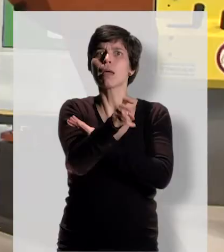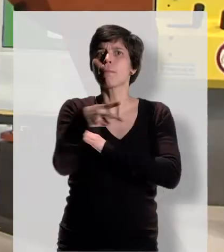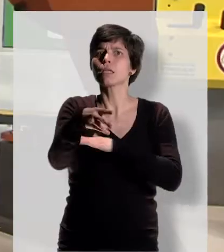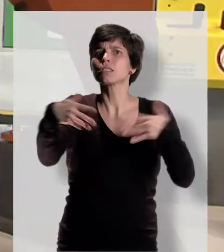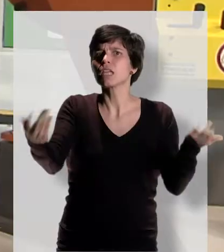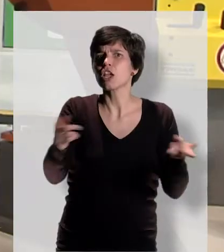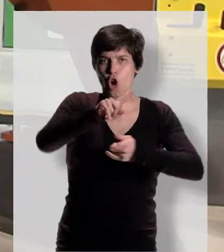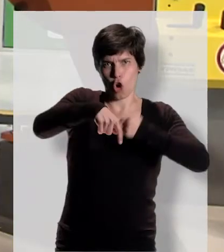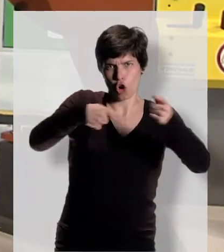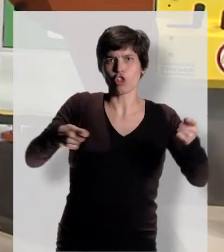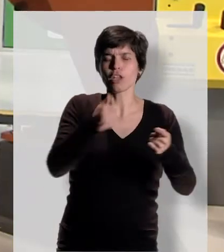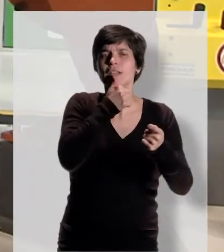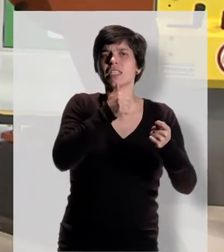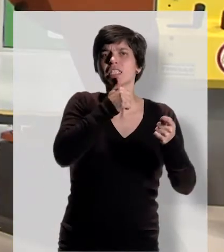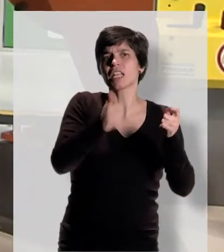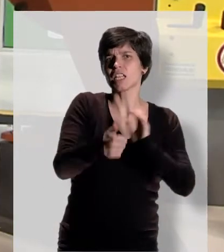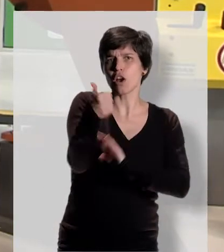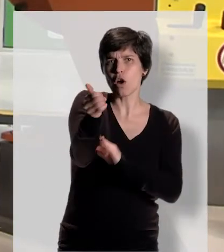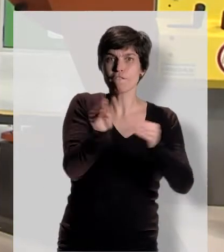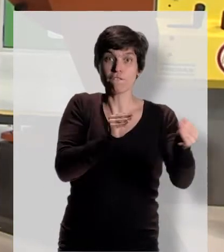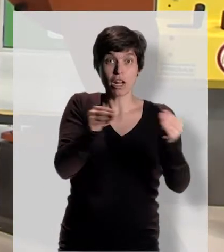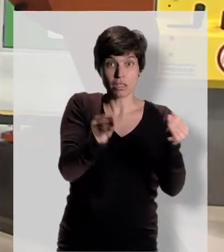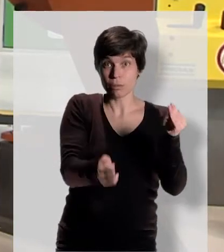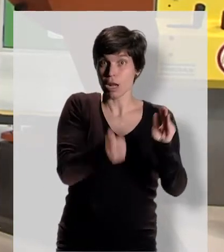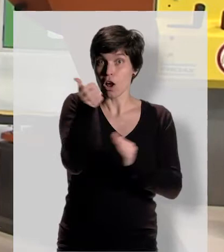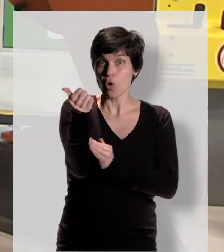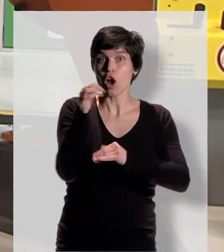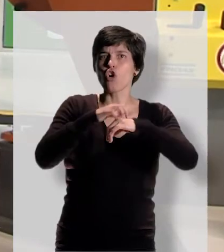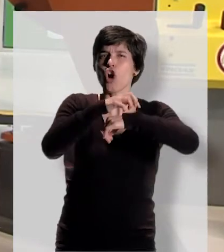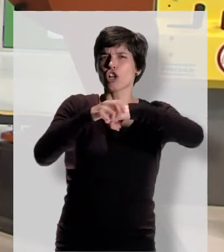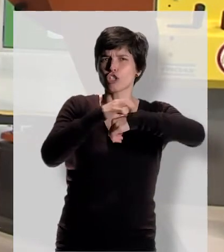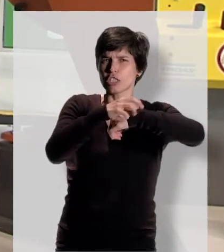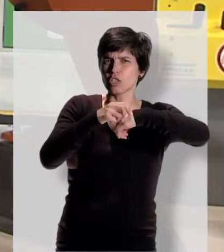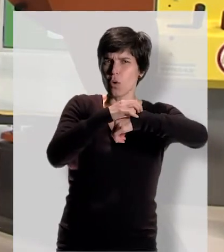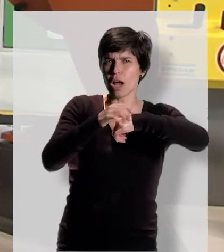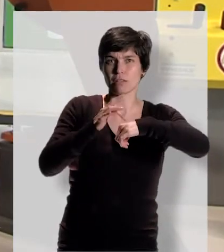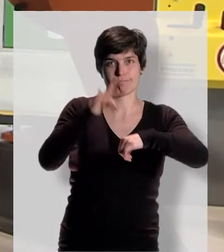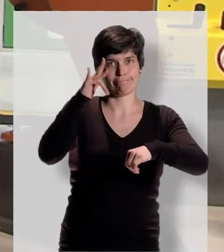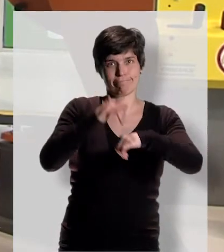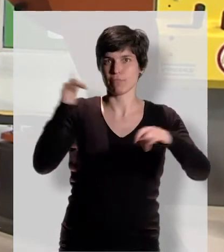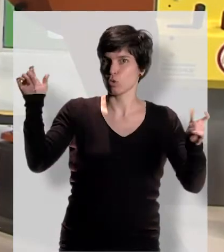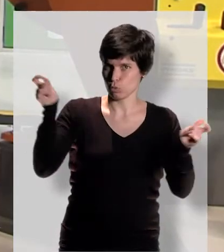erresistenteagoak, harikorragoak eta korrosioari ezain sentikorrak.